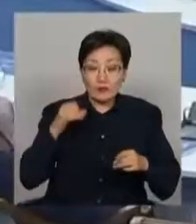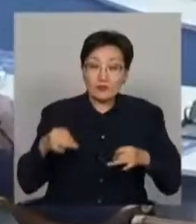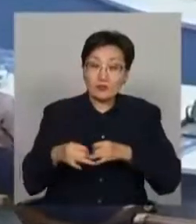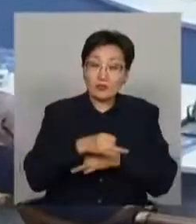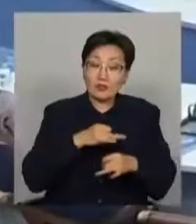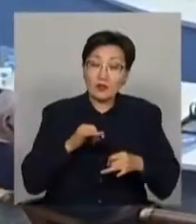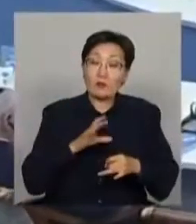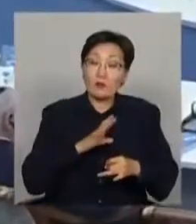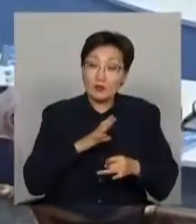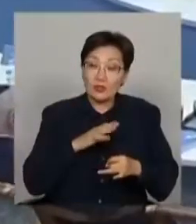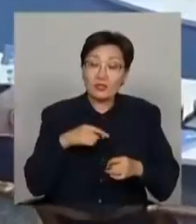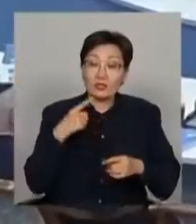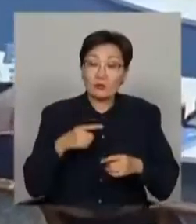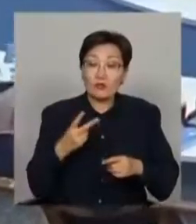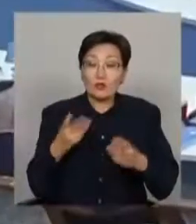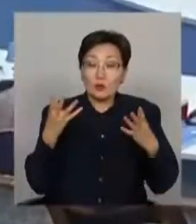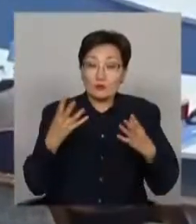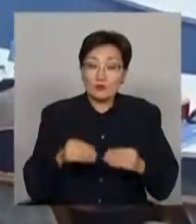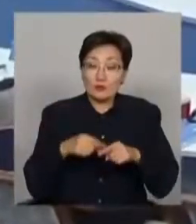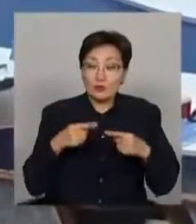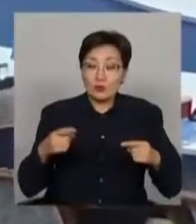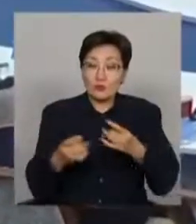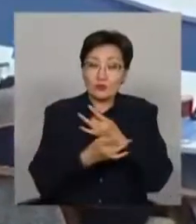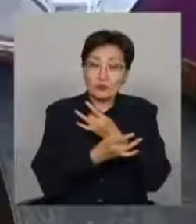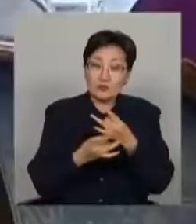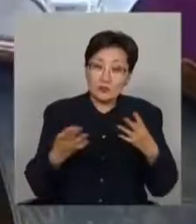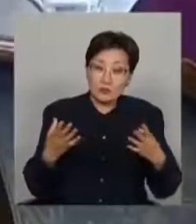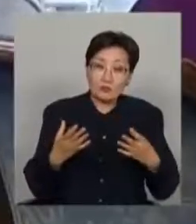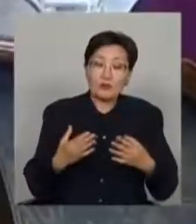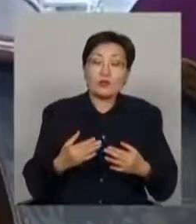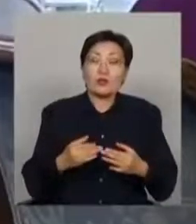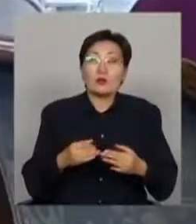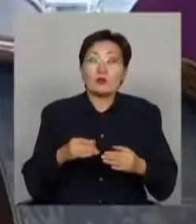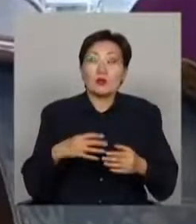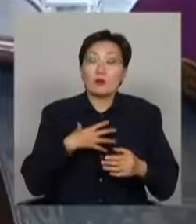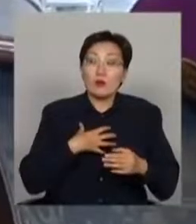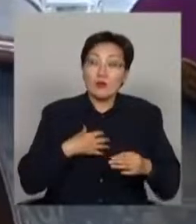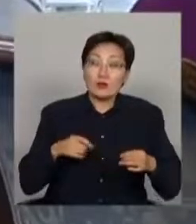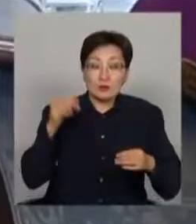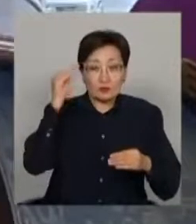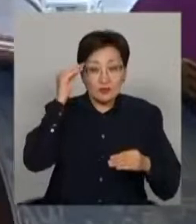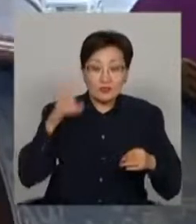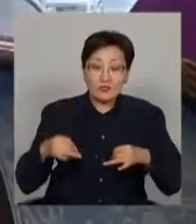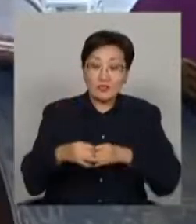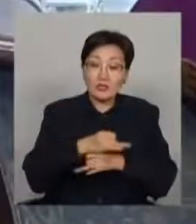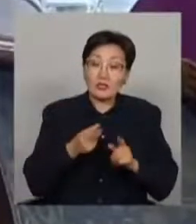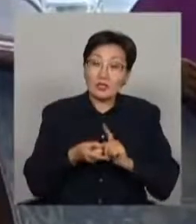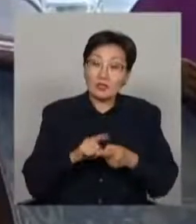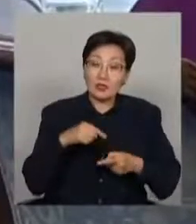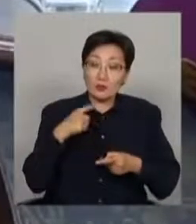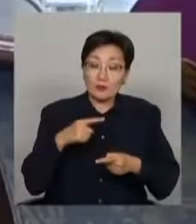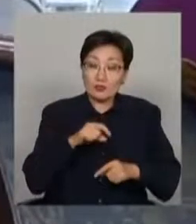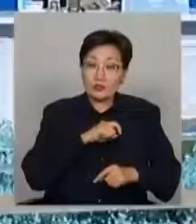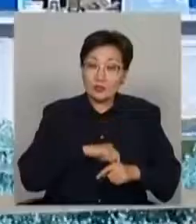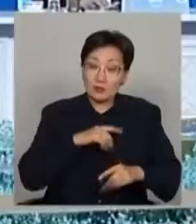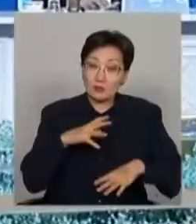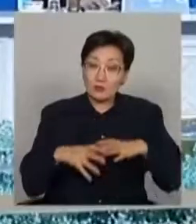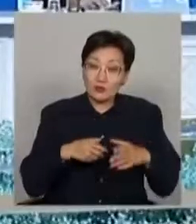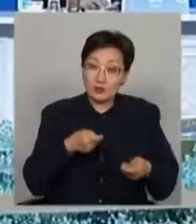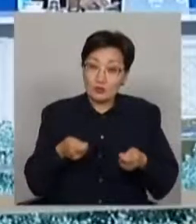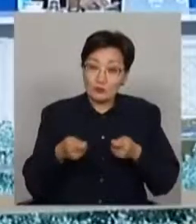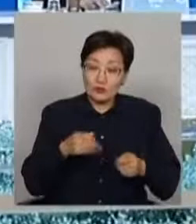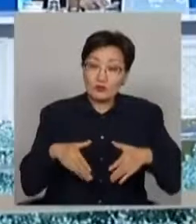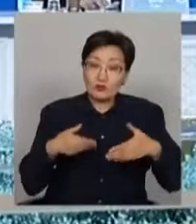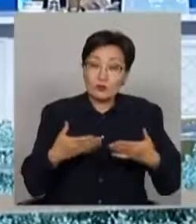жеткізді. Екі күннен бері еліміз түрлі мәдениеттердің сындарлы сұхбат орталығына айналғанын баса айтты. Рухани әлем басшыларының